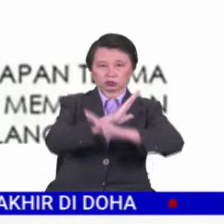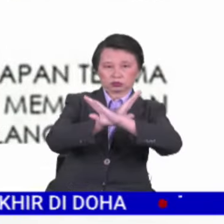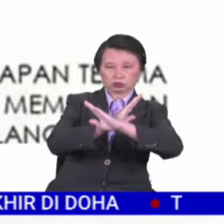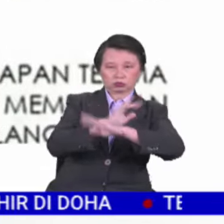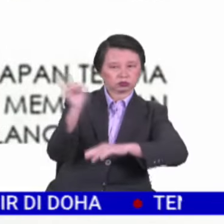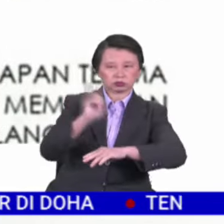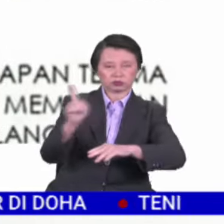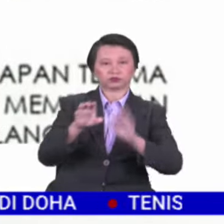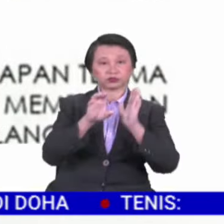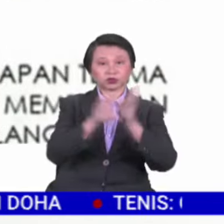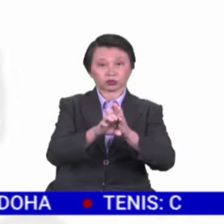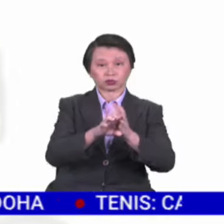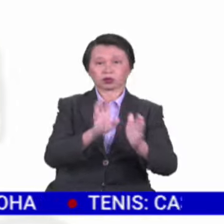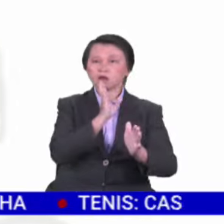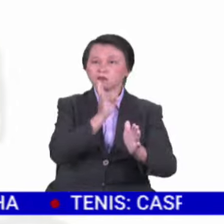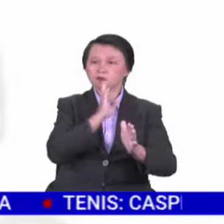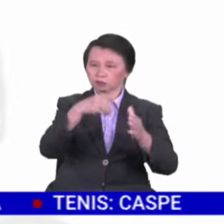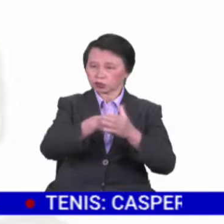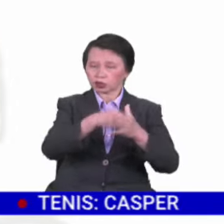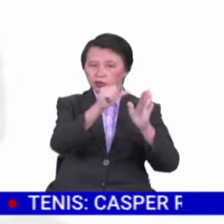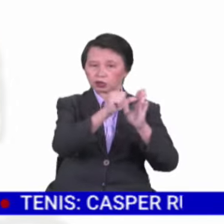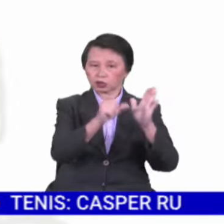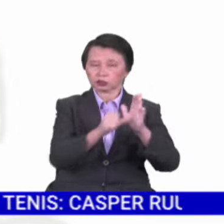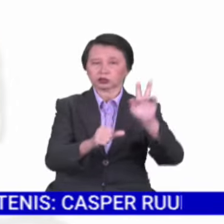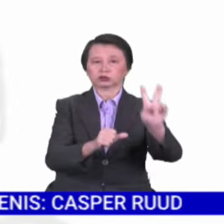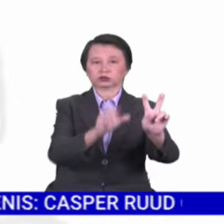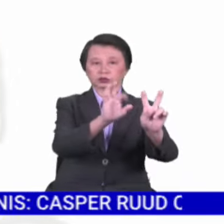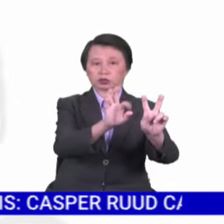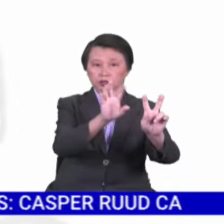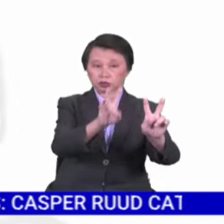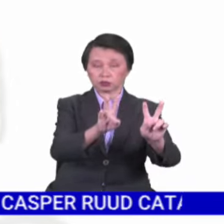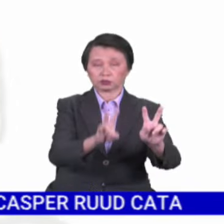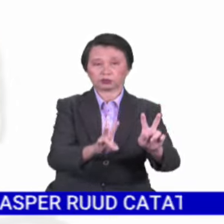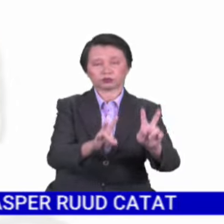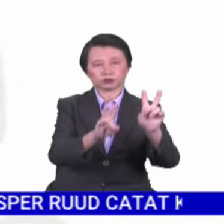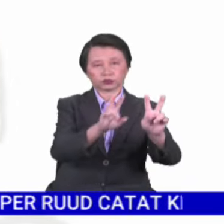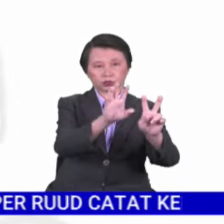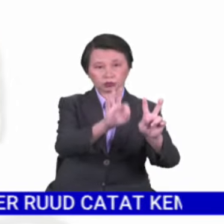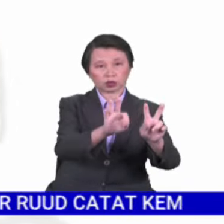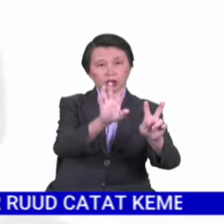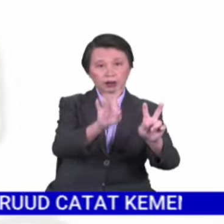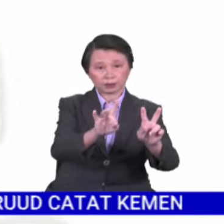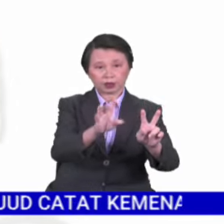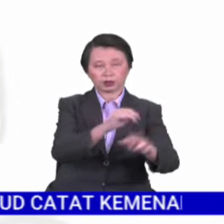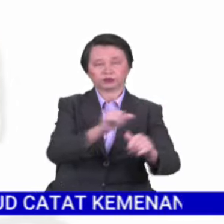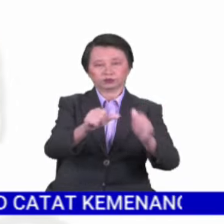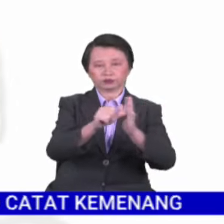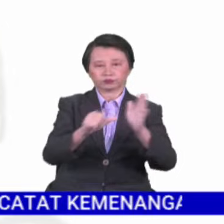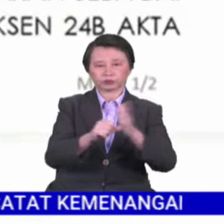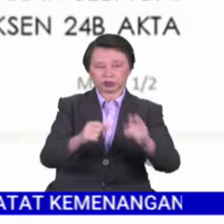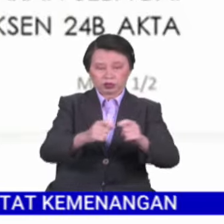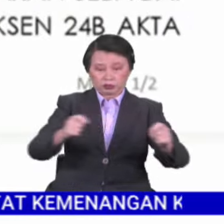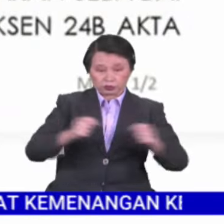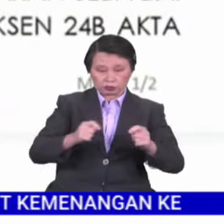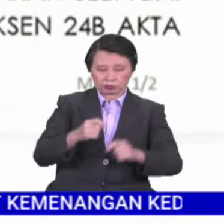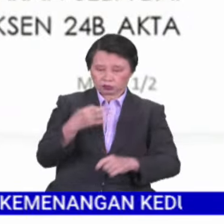larangan seperti dinyatakan dalam Akta 298, Akta Kawasan Larangan dan Tempat